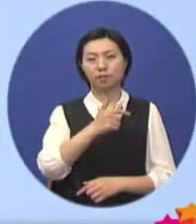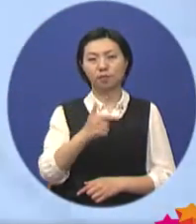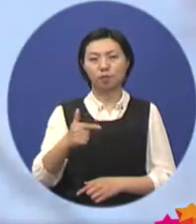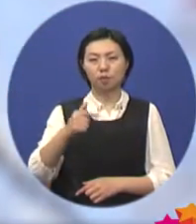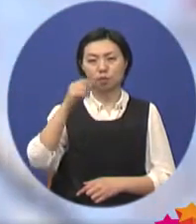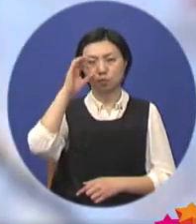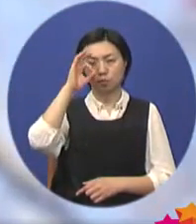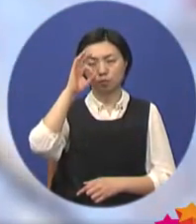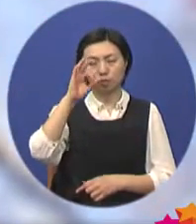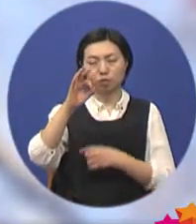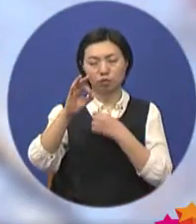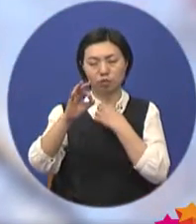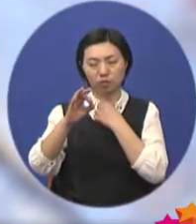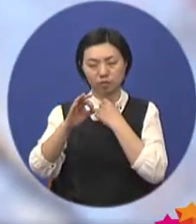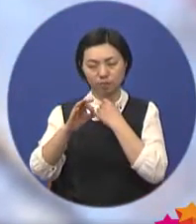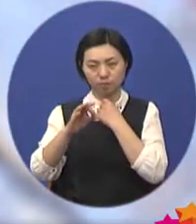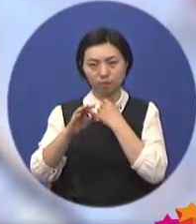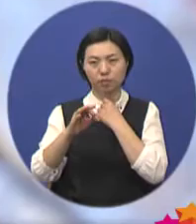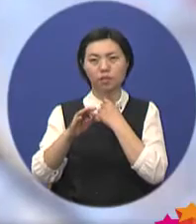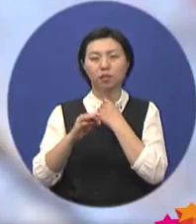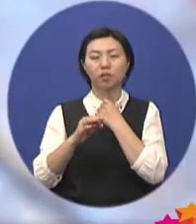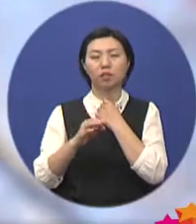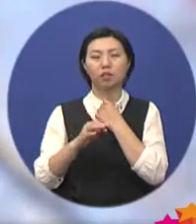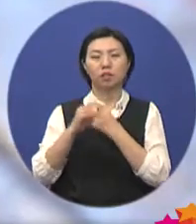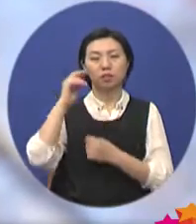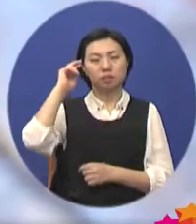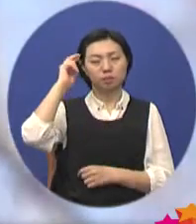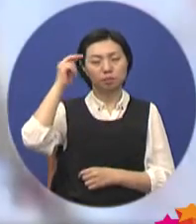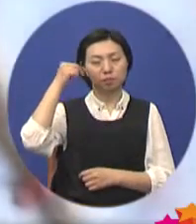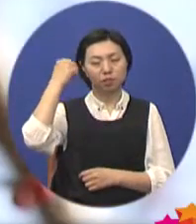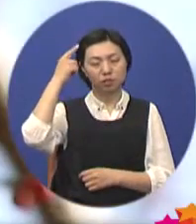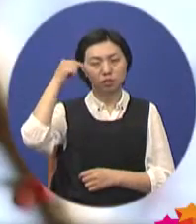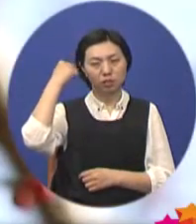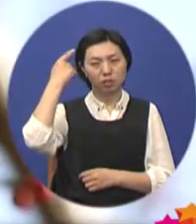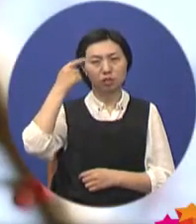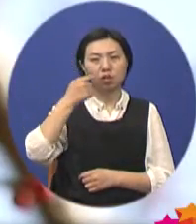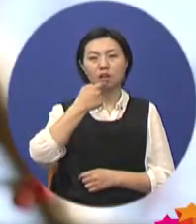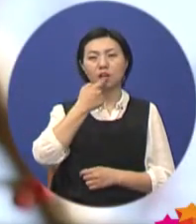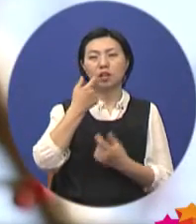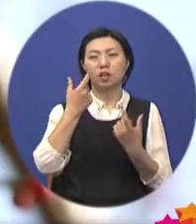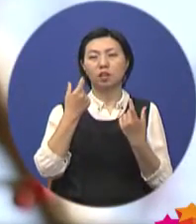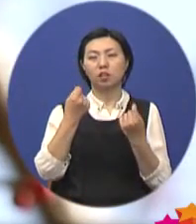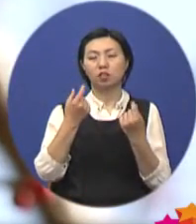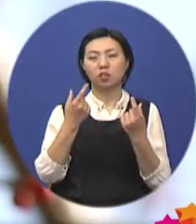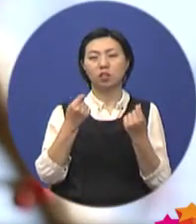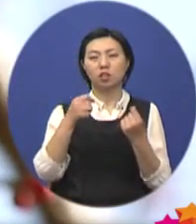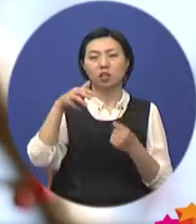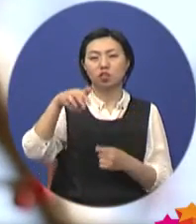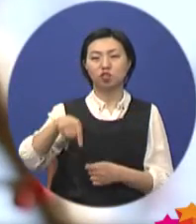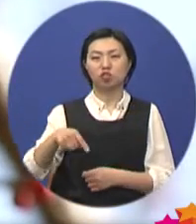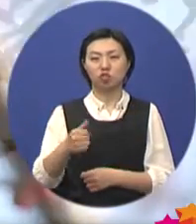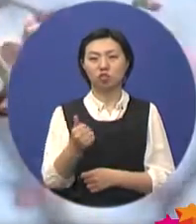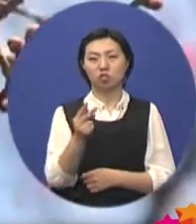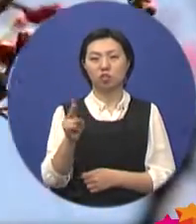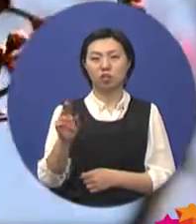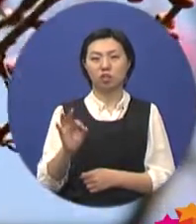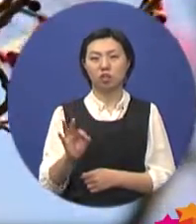너무나 보고 싶어서 미칠 것만 같구나